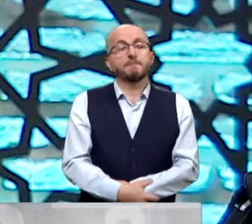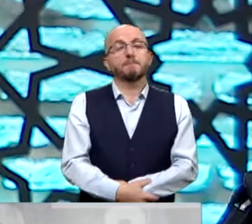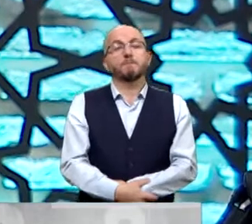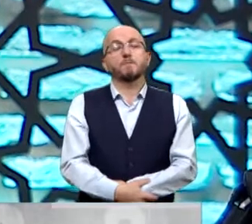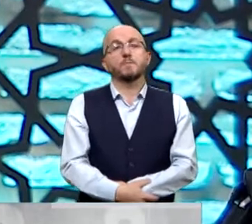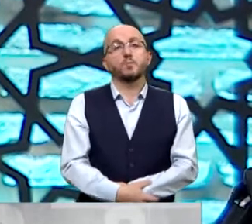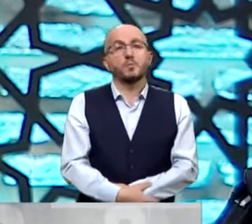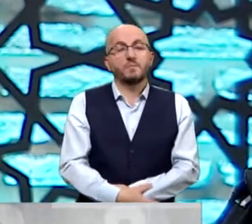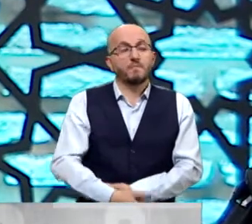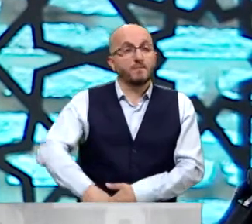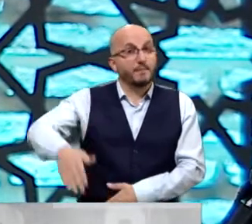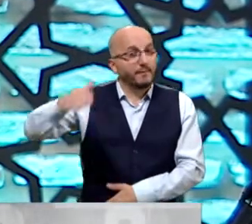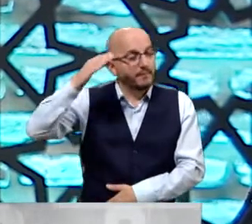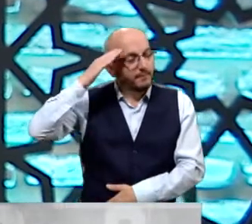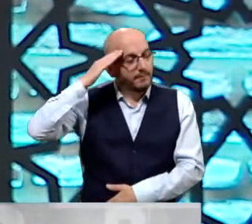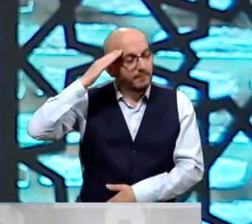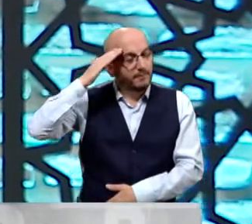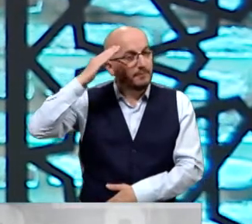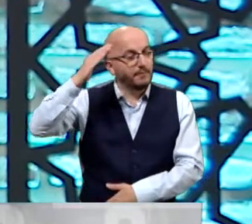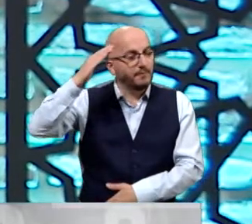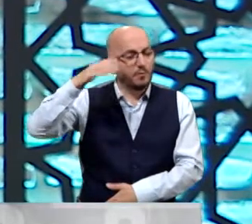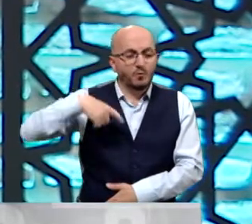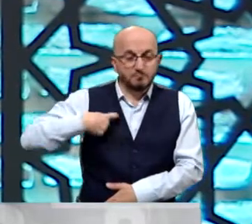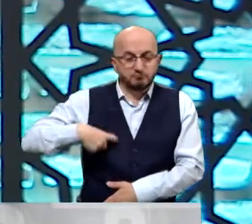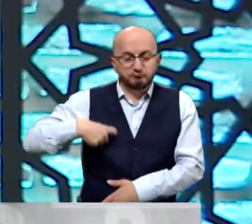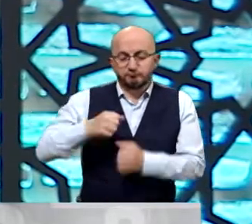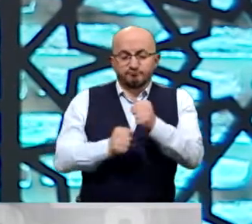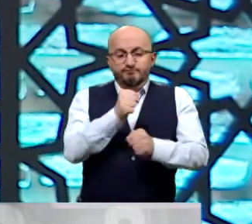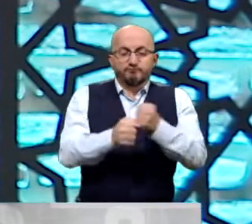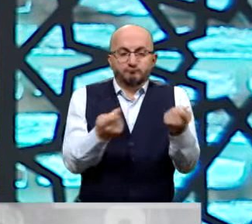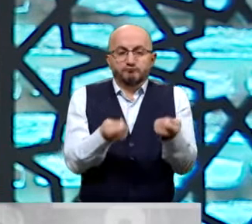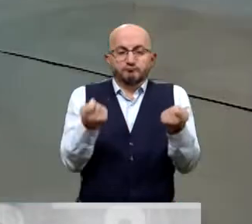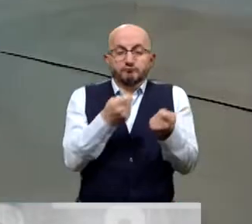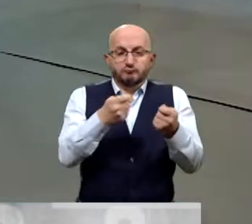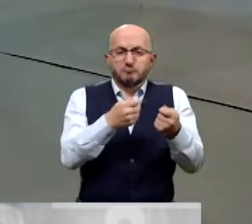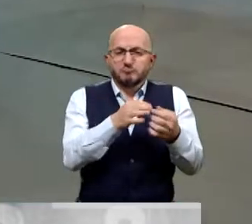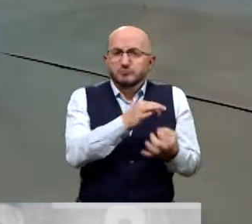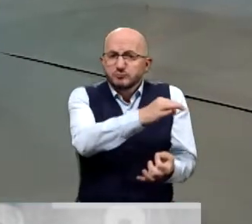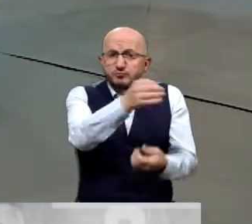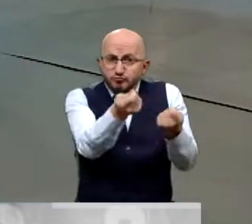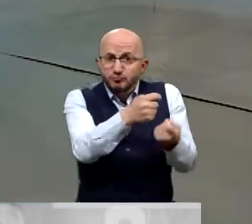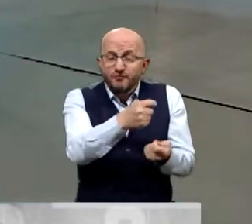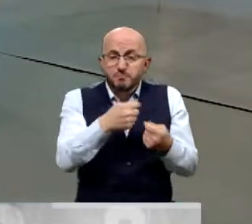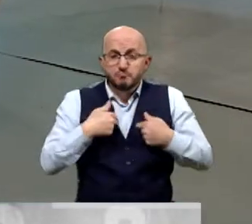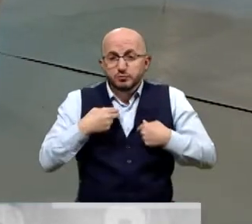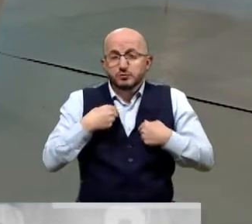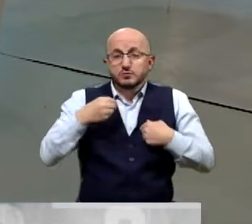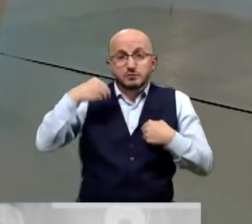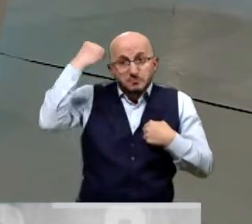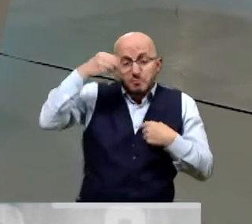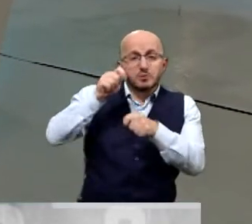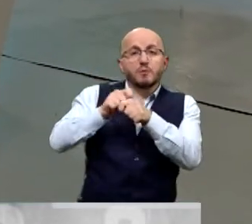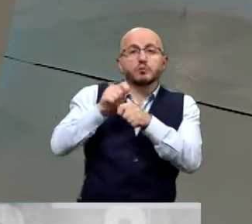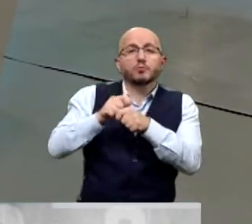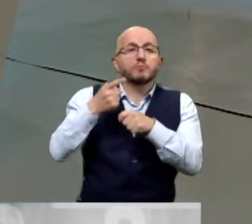Muzaffer Bey'in selamları var Efendim Fahri olarak özel bir fabrikada personele cuma namazı kıldırıyorum resmi olarak da